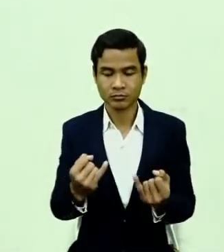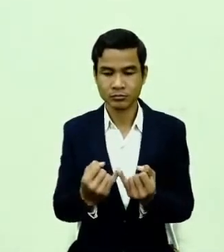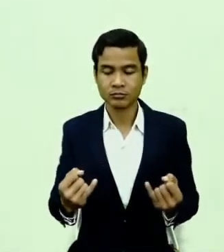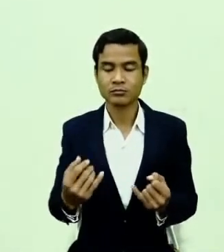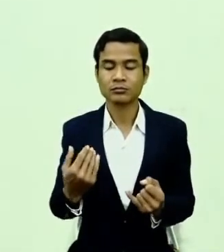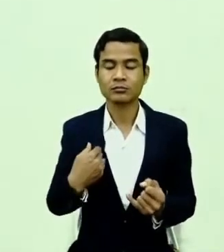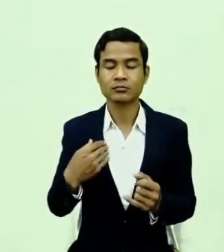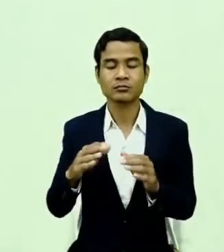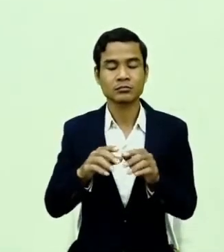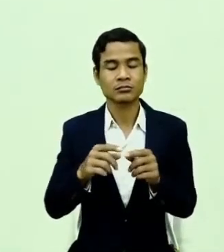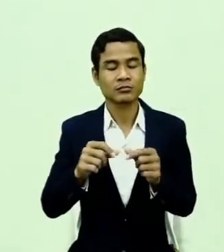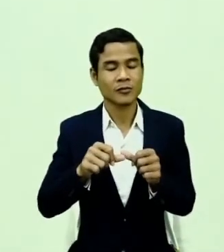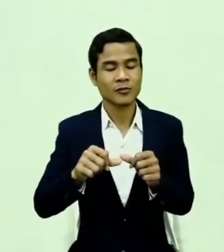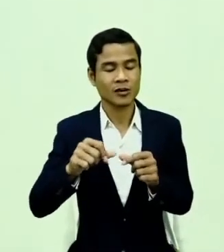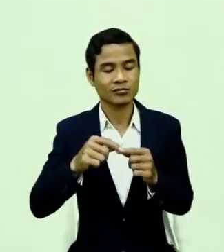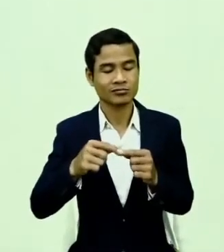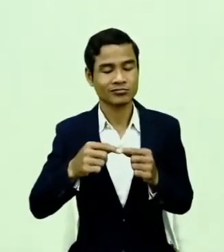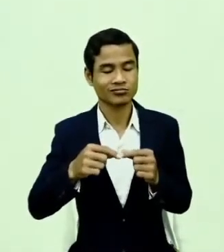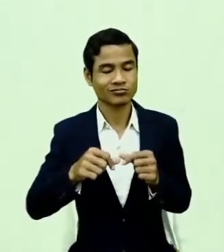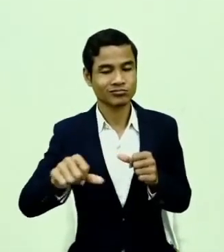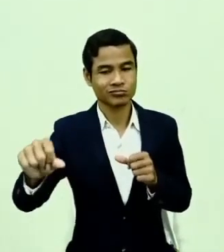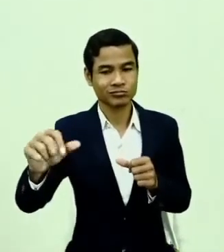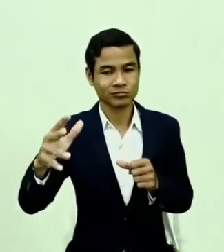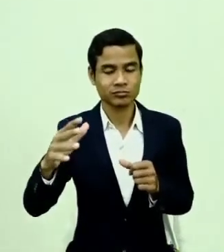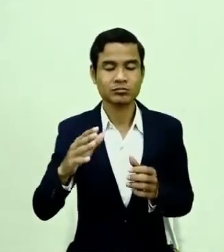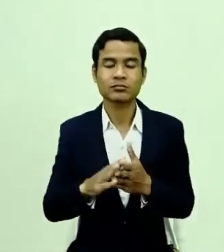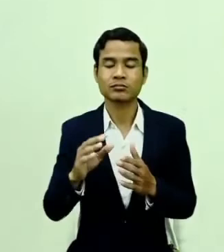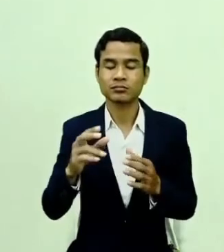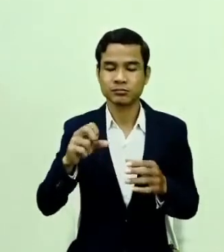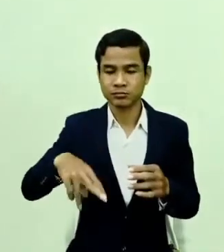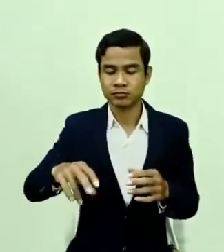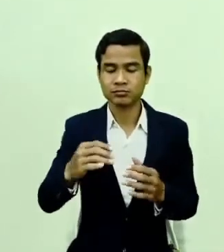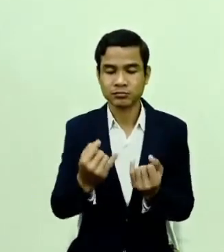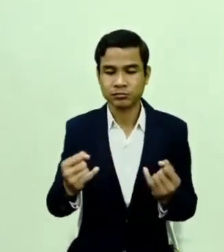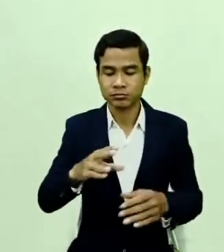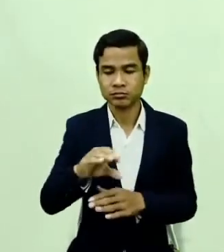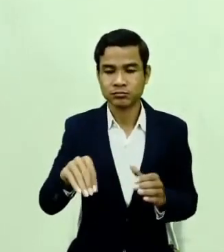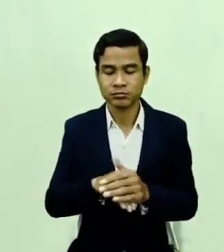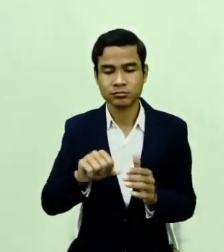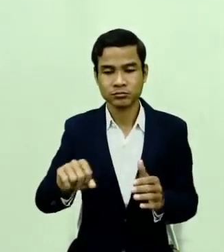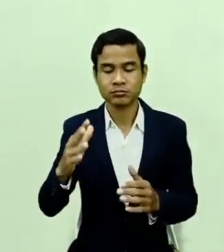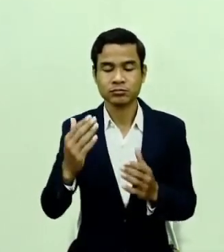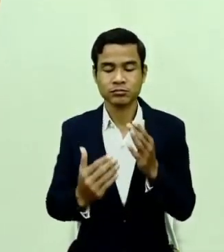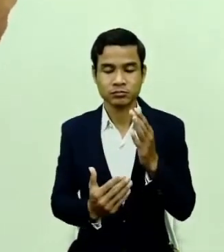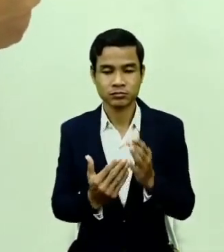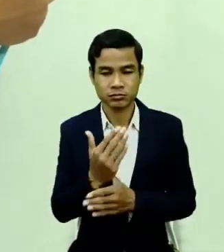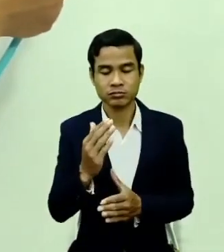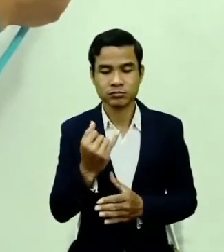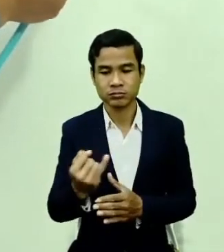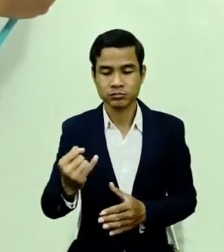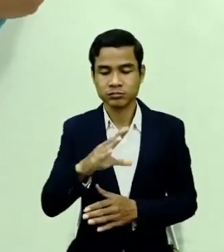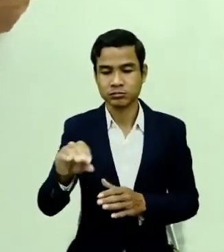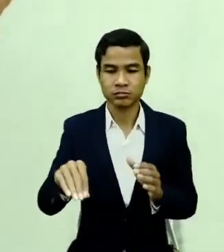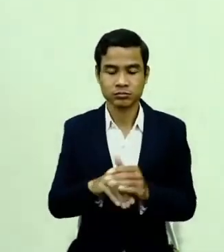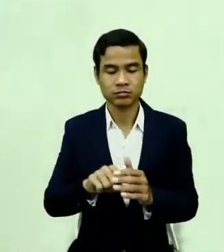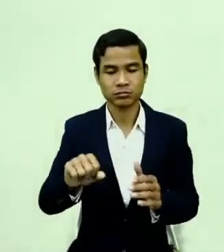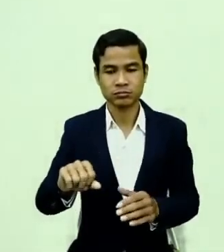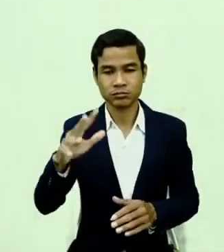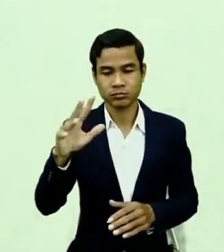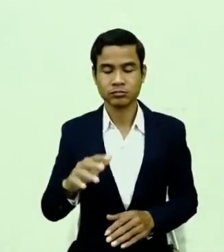គ្មានព្រំដែនទេគ្រប់តម្រូវការរបស់កុមារមិនអាចជាសិទ្ធិរបស់កុមារទាំងអស់នោះ